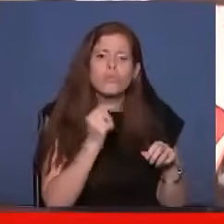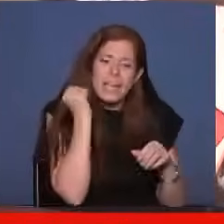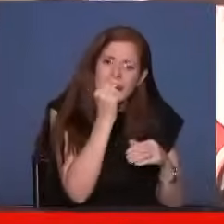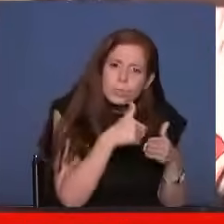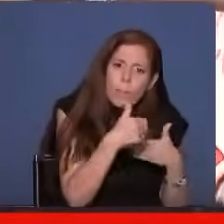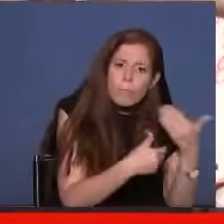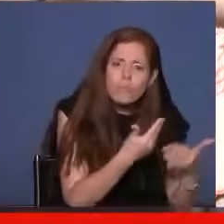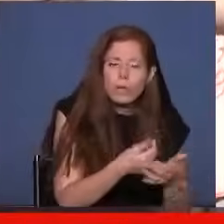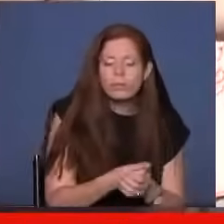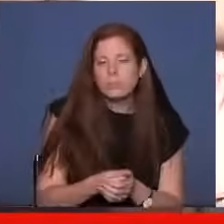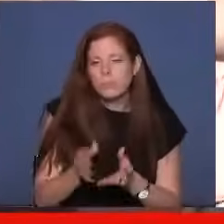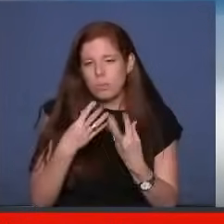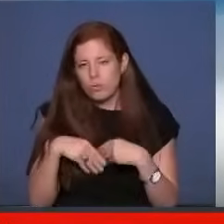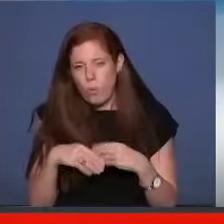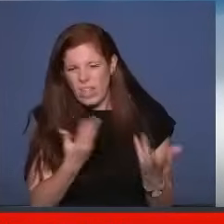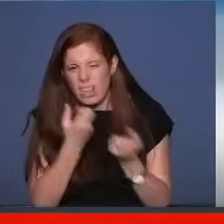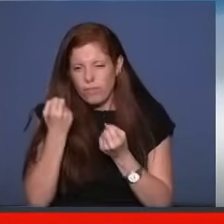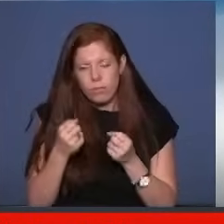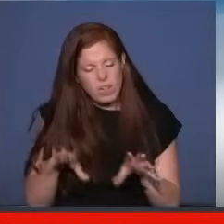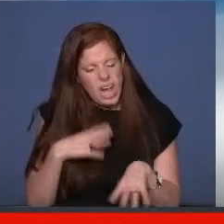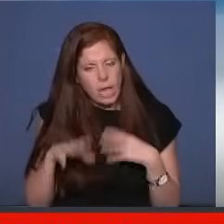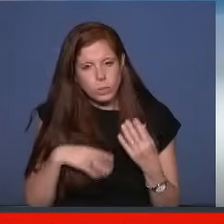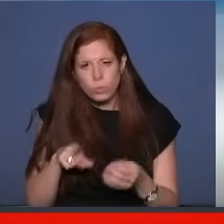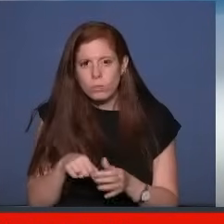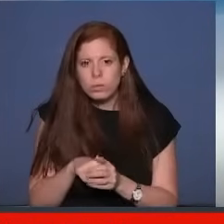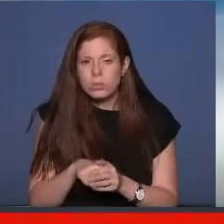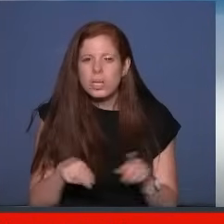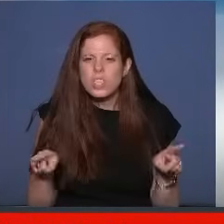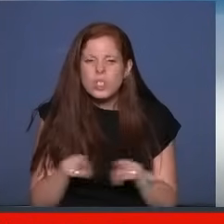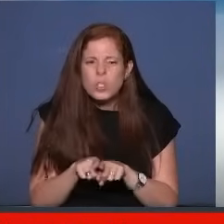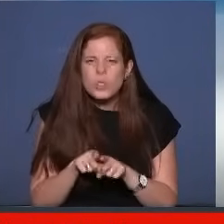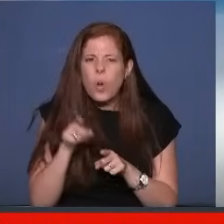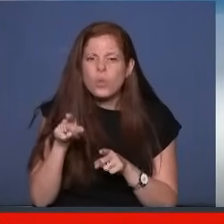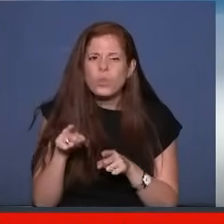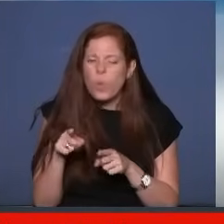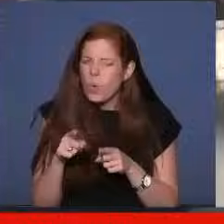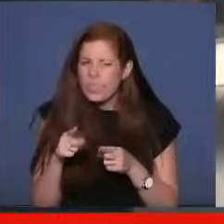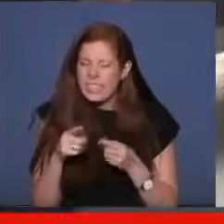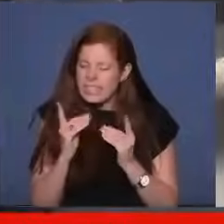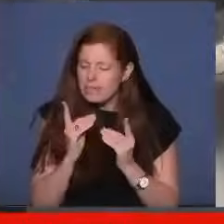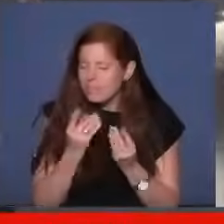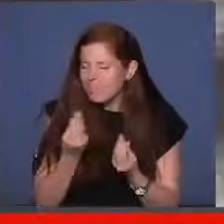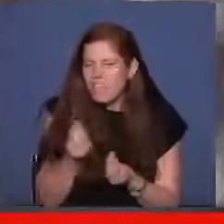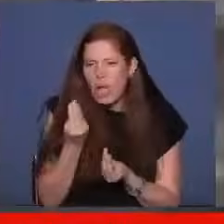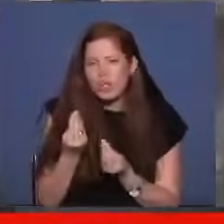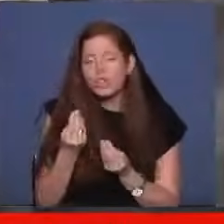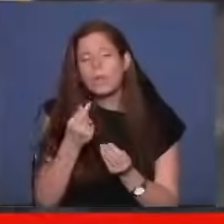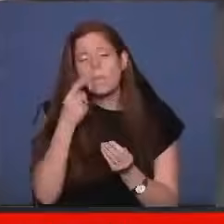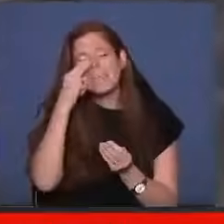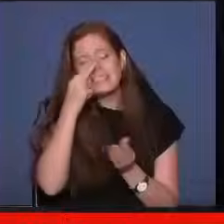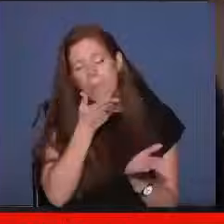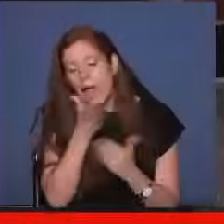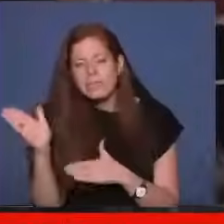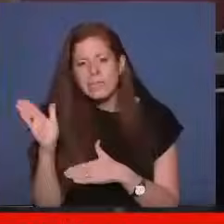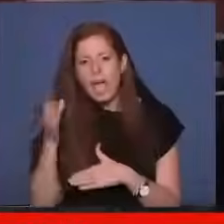החטופים זעמו על ההתפטרות. זה אותו חול בעיניים שזורקים לנו בשביל להסיט את הדיון שלנו מהחטופים. ואני מבין